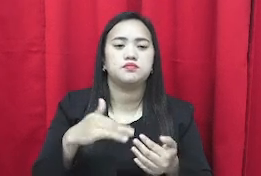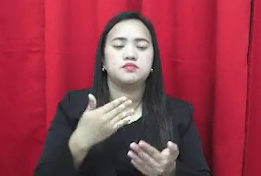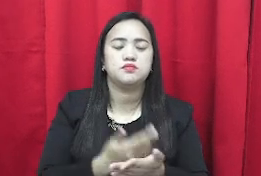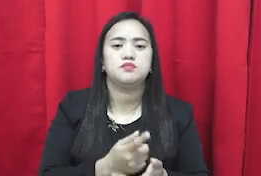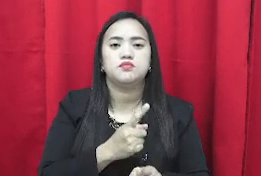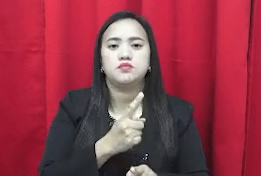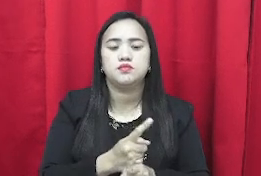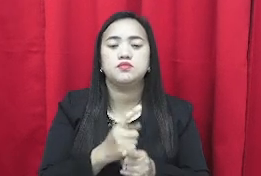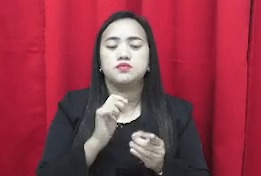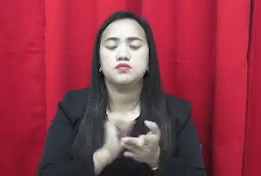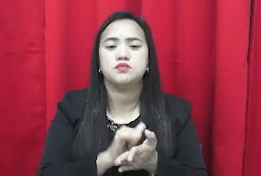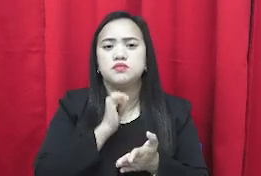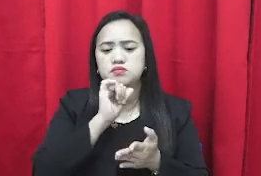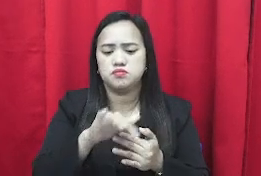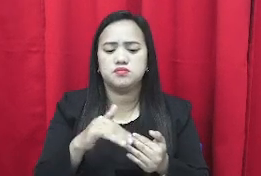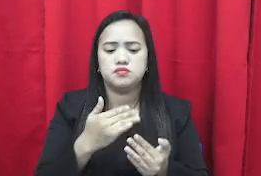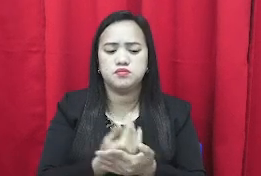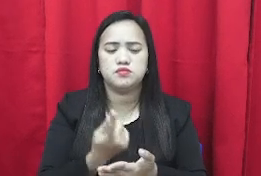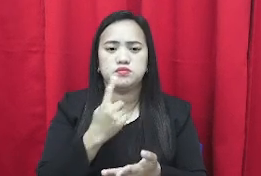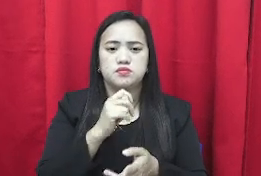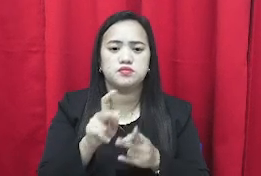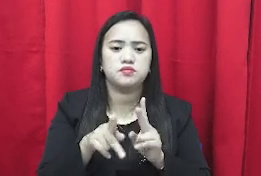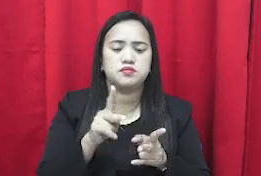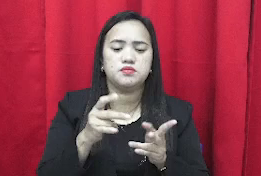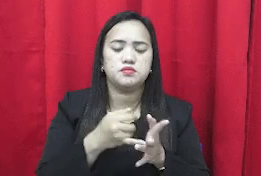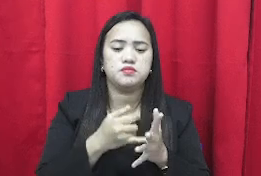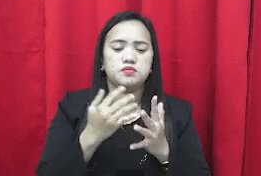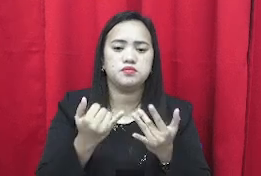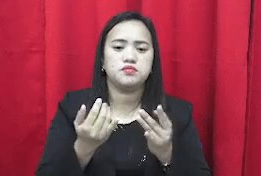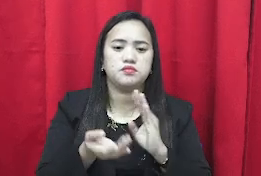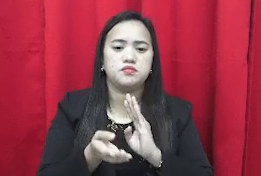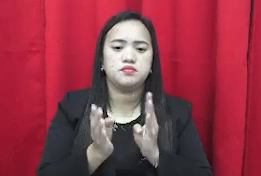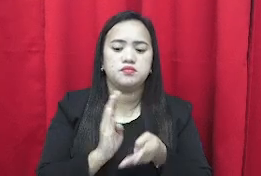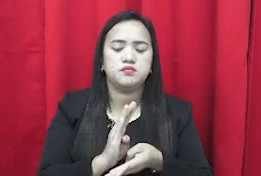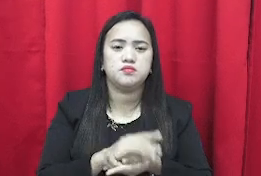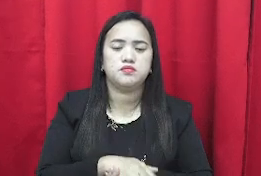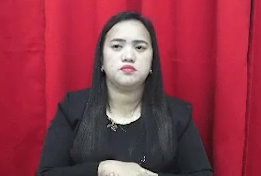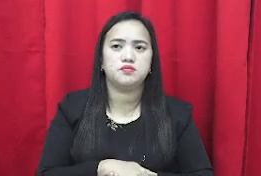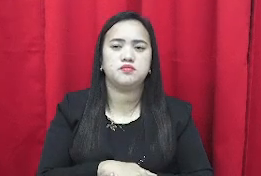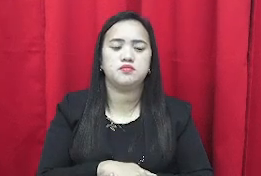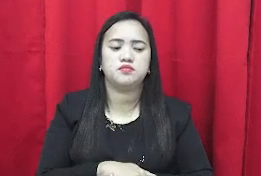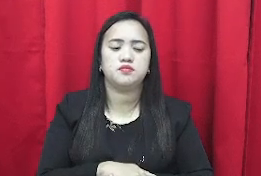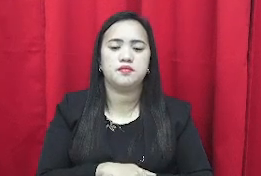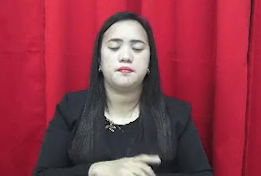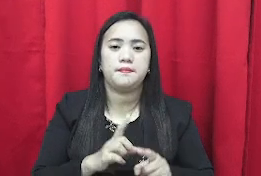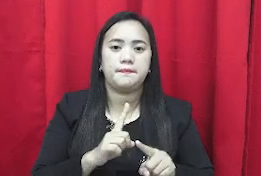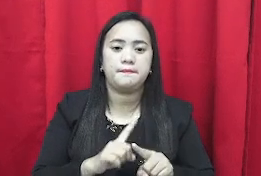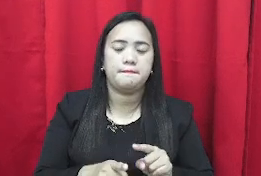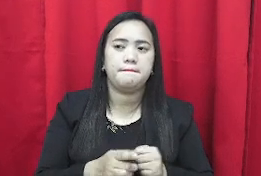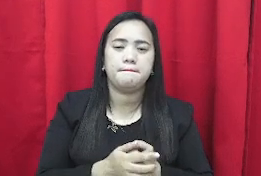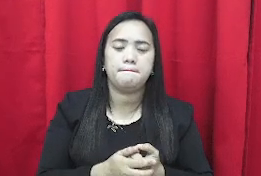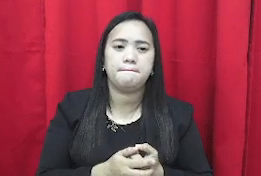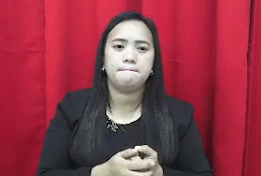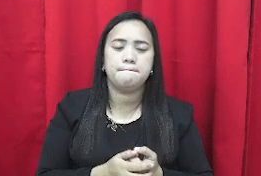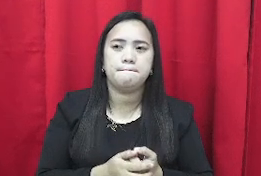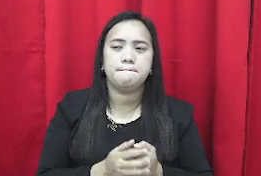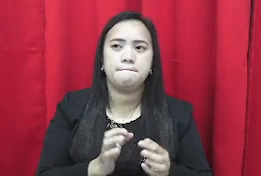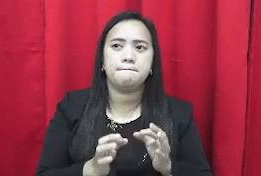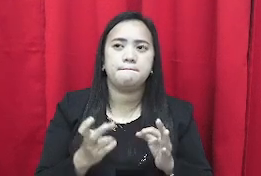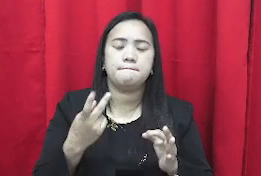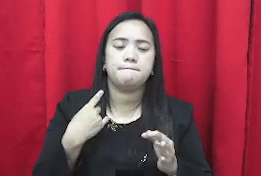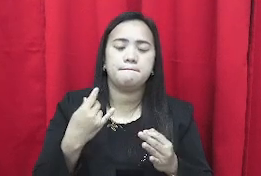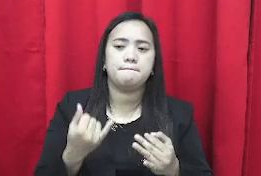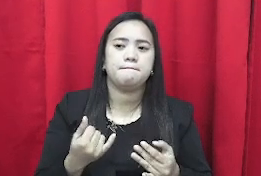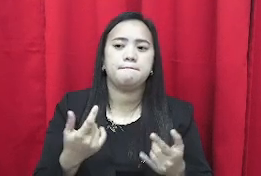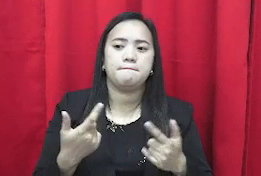simbahan kayang maor sa ganito Yeah Amen most of them are active on their sports whatsoever it is Pero sabi ko nga pagka nagka geyera tayo hindi